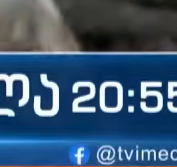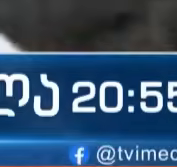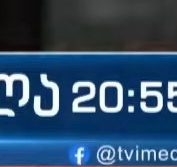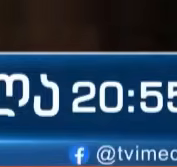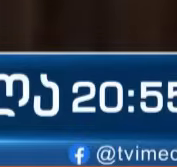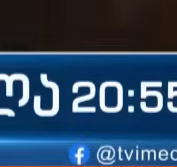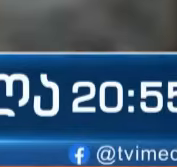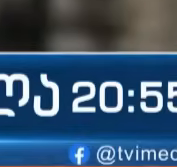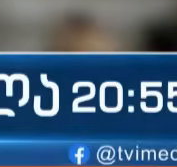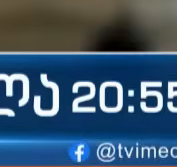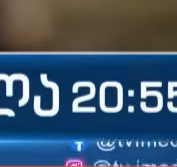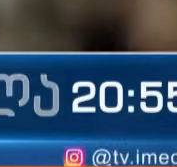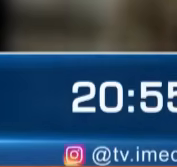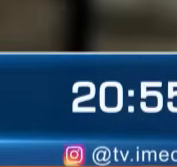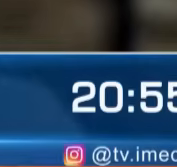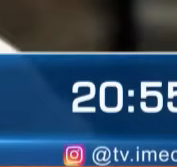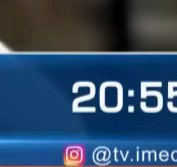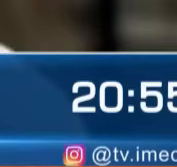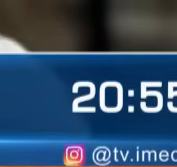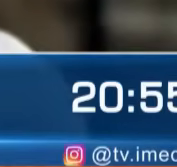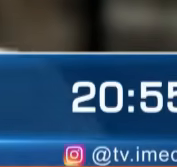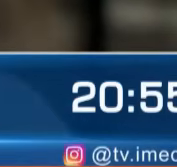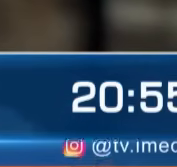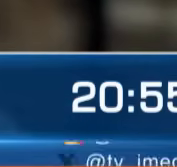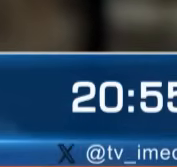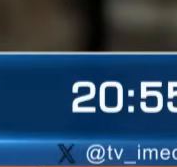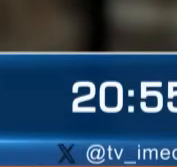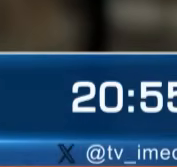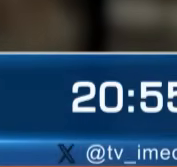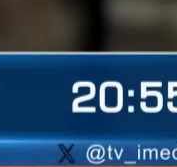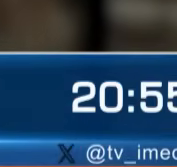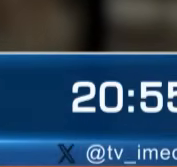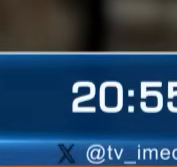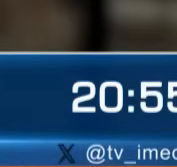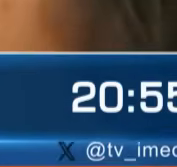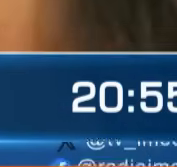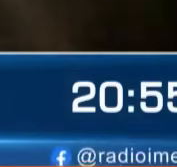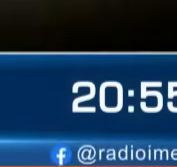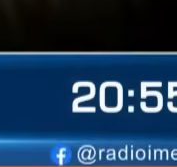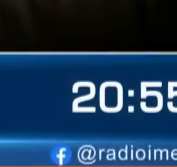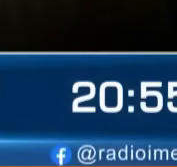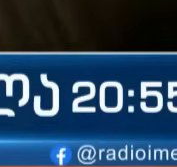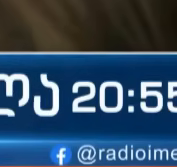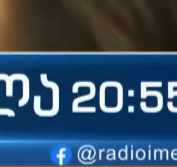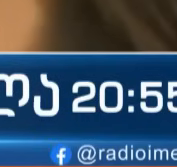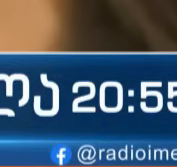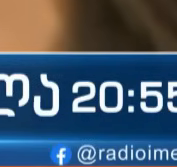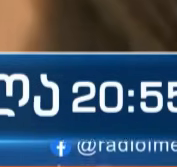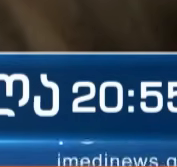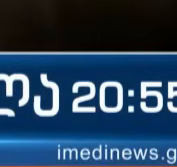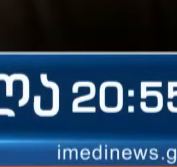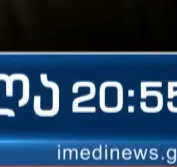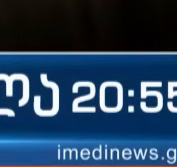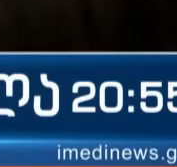პირველი, რაც სოსო ჯაჭვლიანის სახელის გაგონებაზე გვახსენდება, თენგიზ აბულაძის ნატვრის ხეში განსახიერებული გედიას როლია.